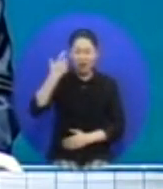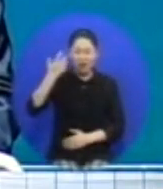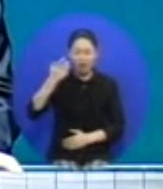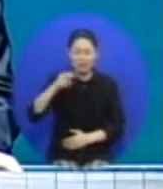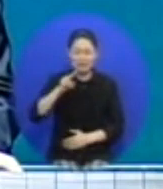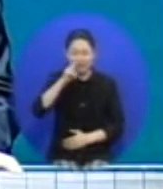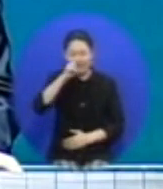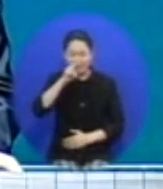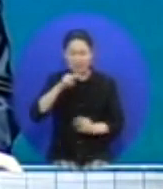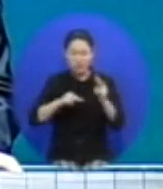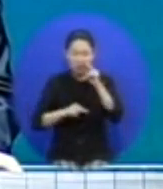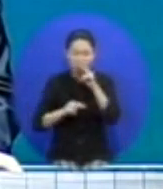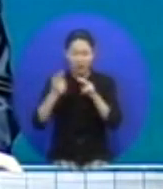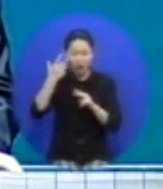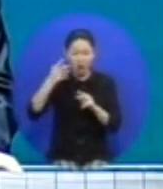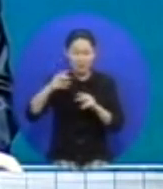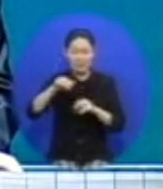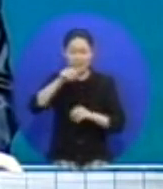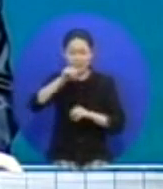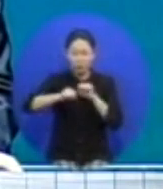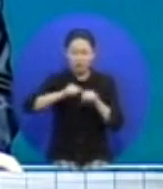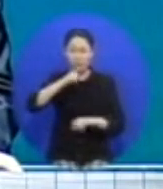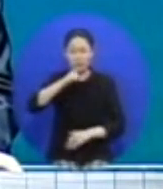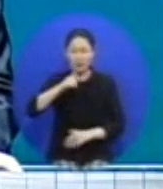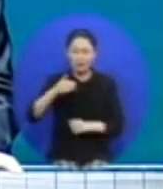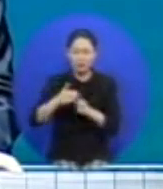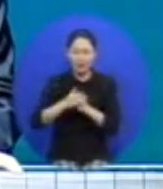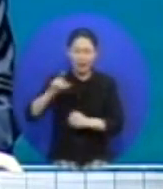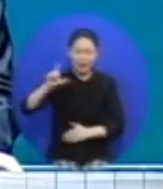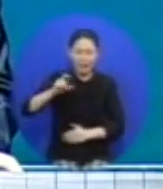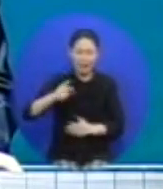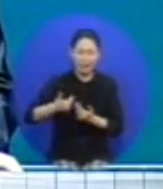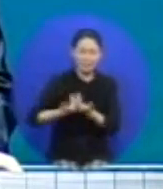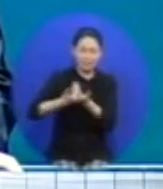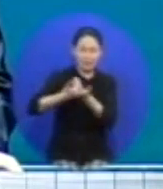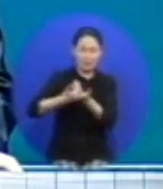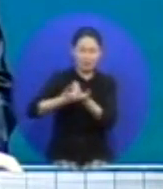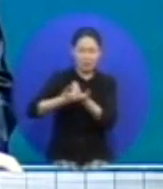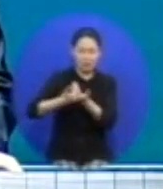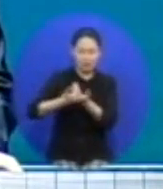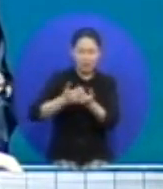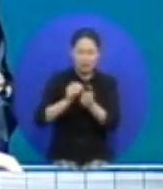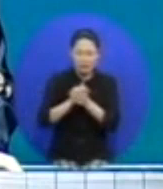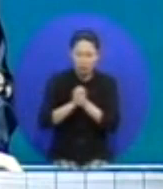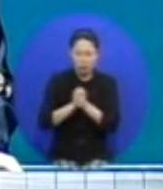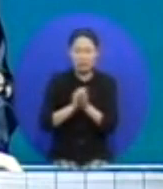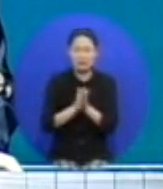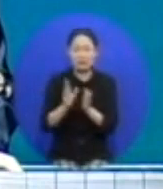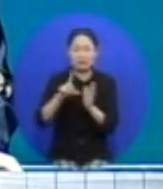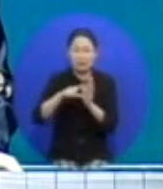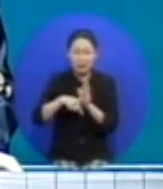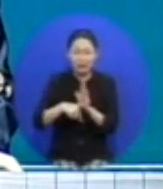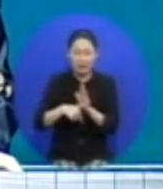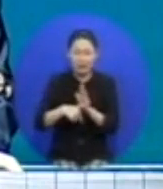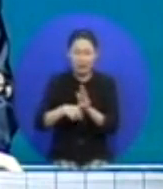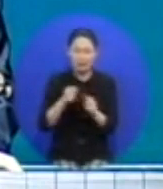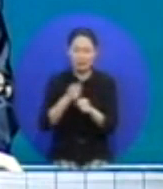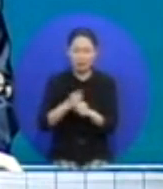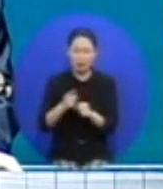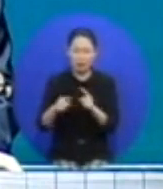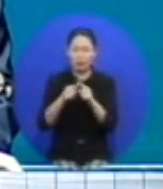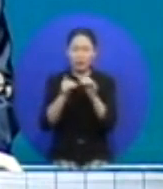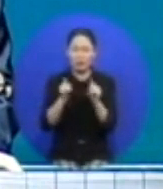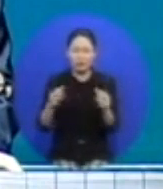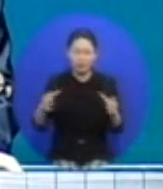용이 역사 하는구나 그리고 강력하게 대적기도 하기 시작했을 때 드디어 교인들이